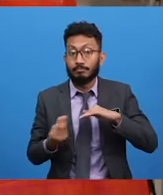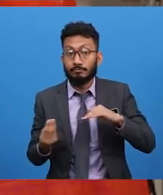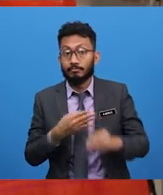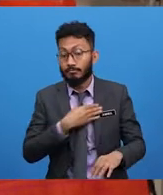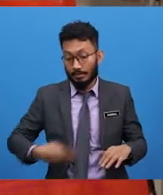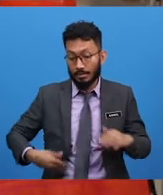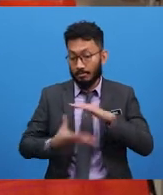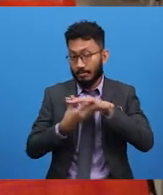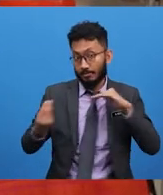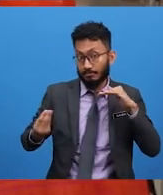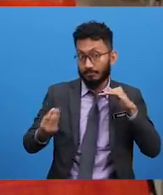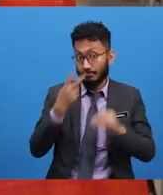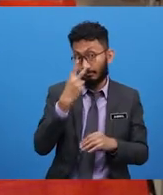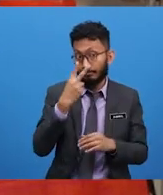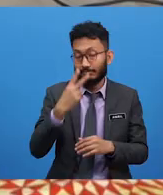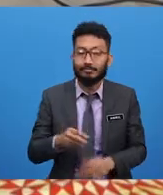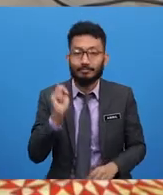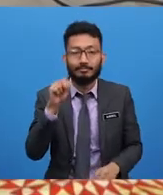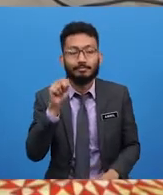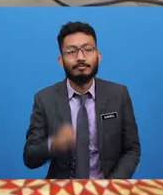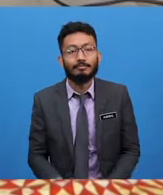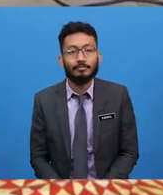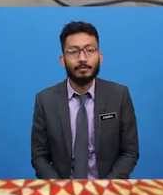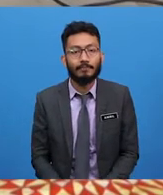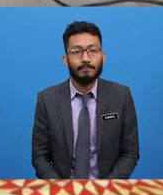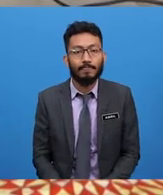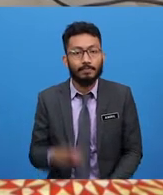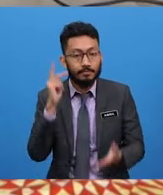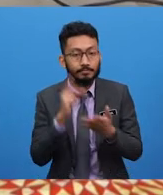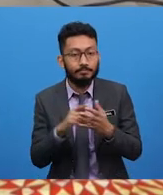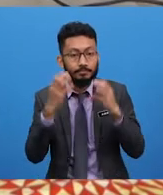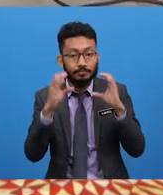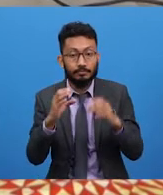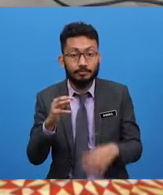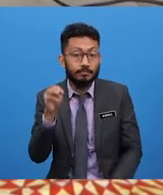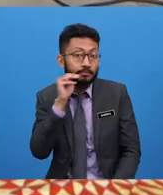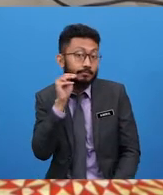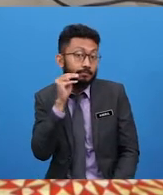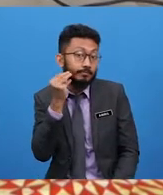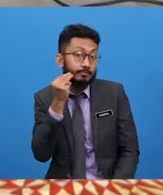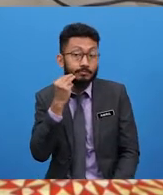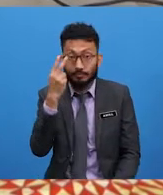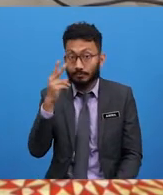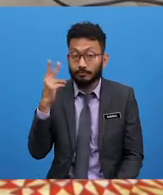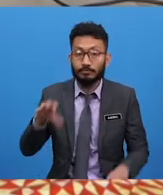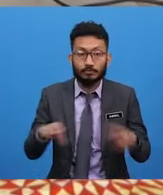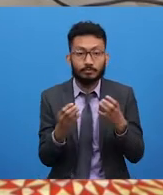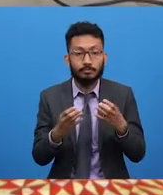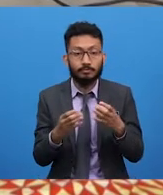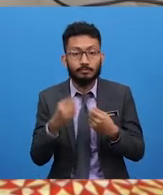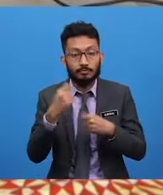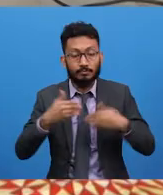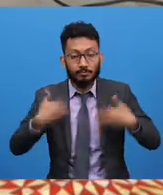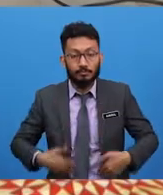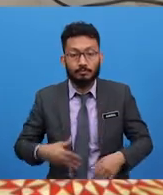itu, cikgu ingin memperkenalkan cikgu Mazia untuk membantu cikgu dalam proses penyediaan kain dan proses